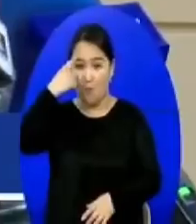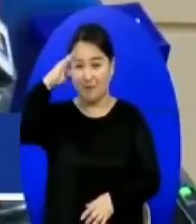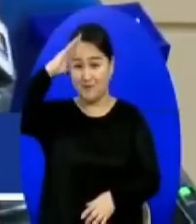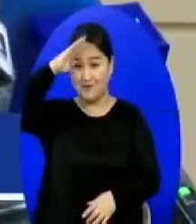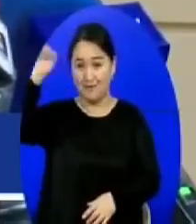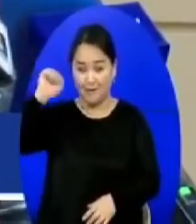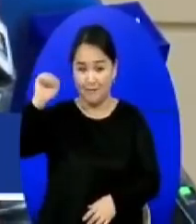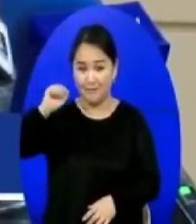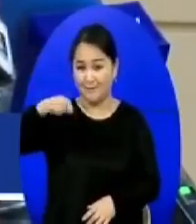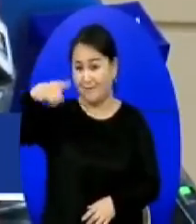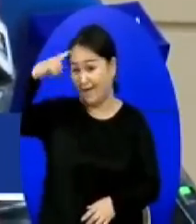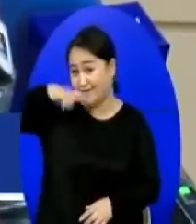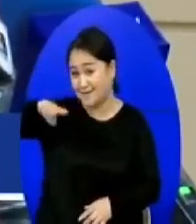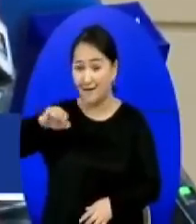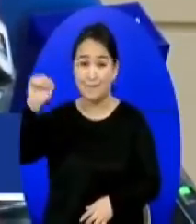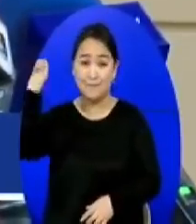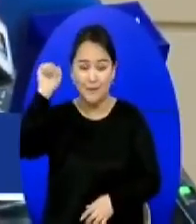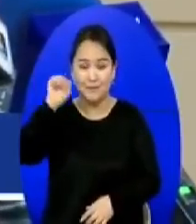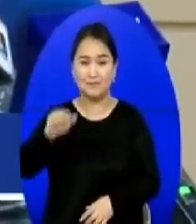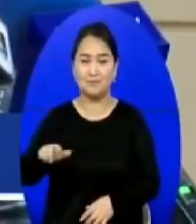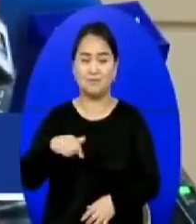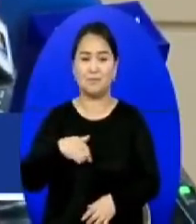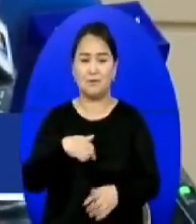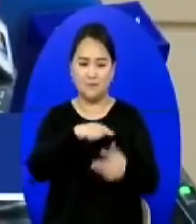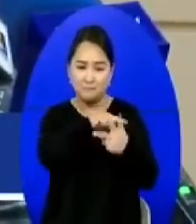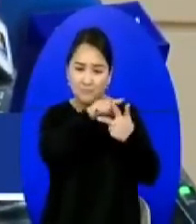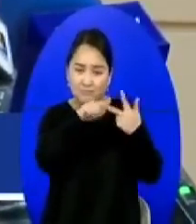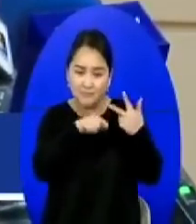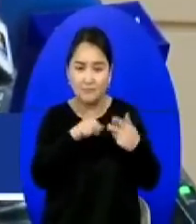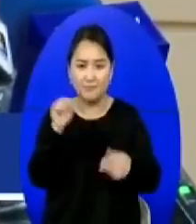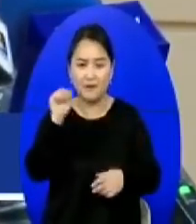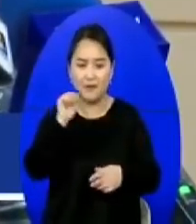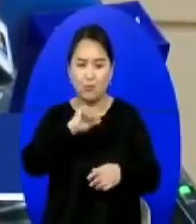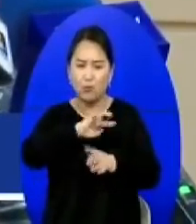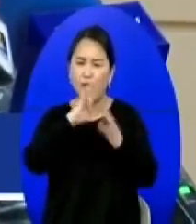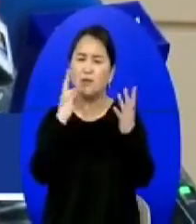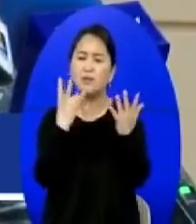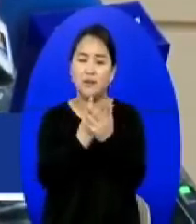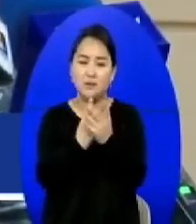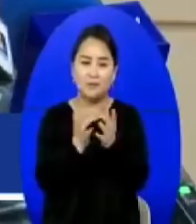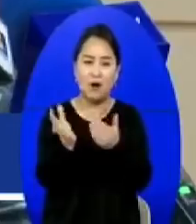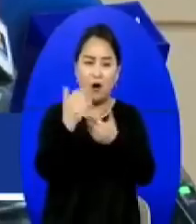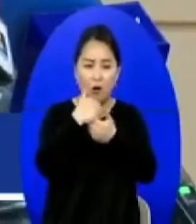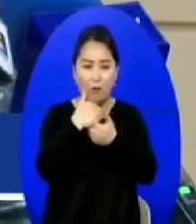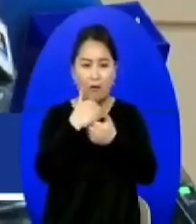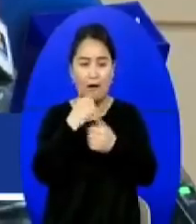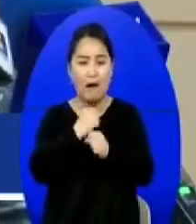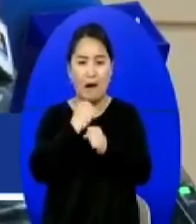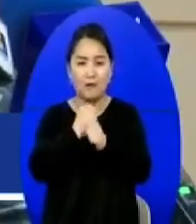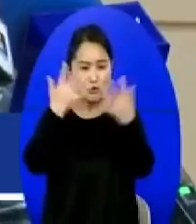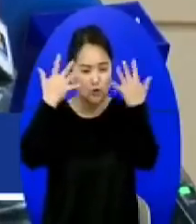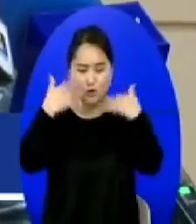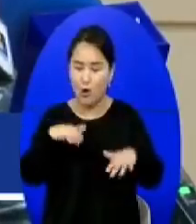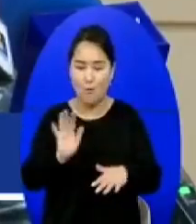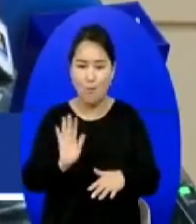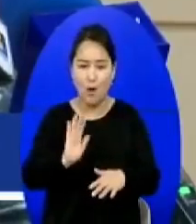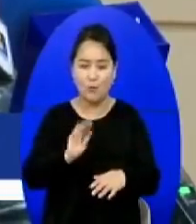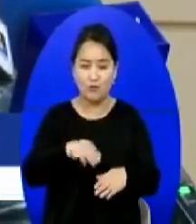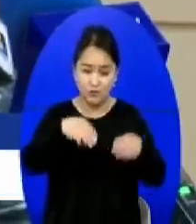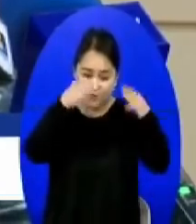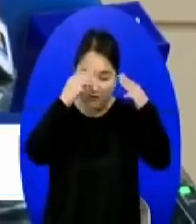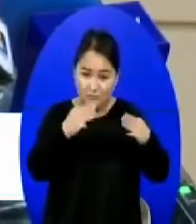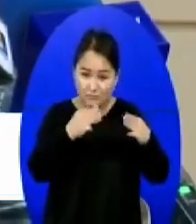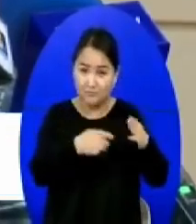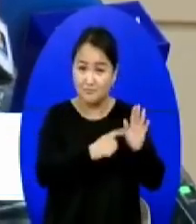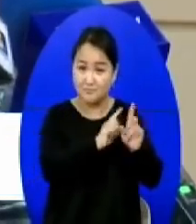Наврын баяр зэрэг тэмдэглэлт өдрүүдийг тохиолдуулан нийтийг хамарсан арга хэмжээ зохион байгуулахгүй байх шийдвэрийг хэрэгжүүлж ажиллах